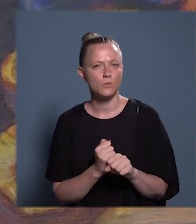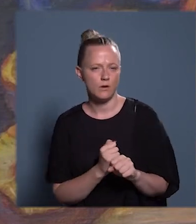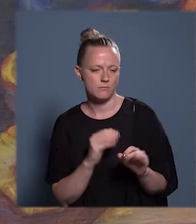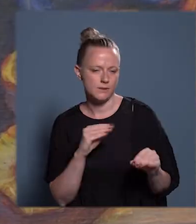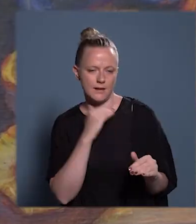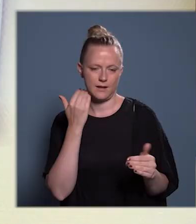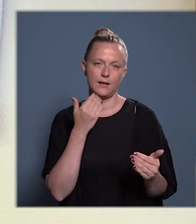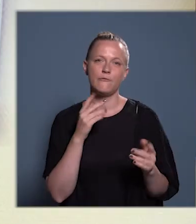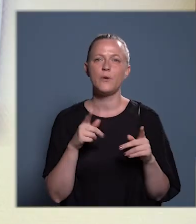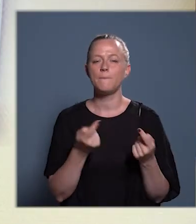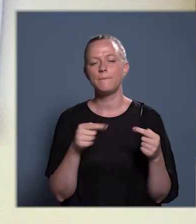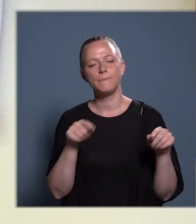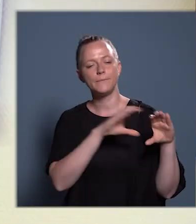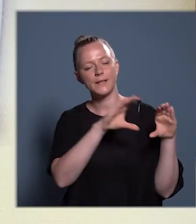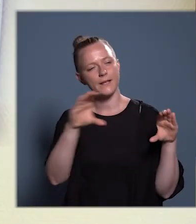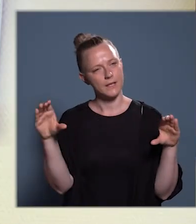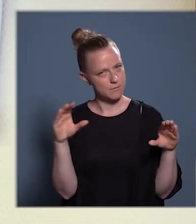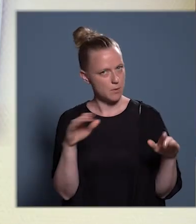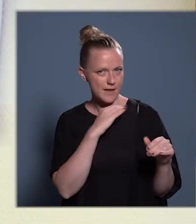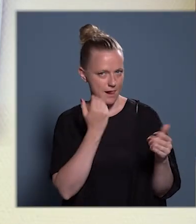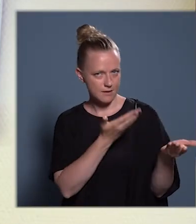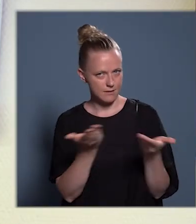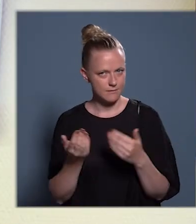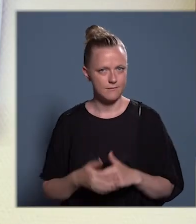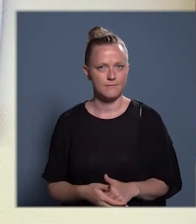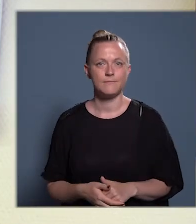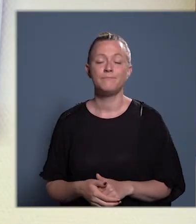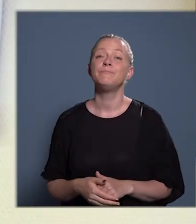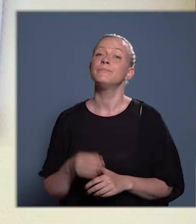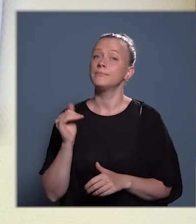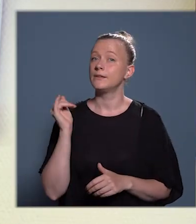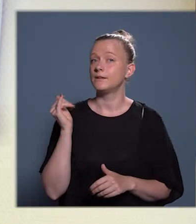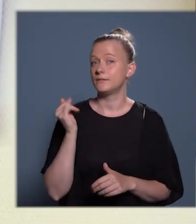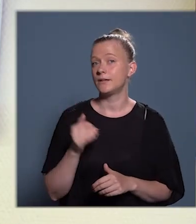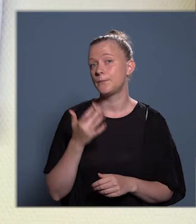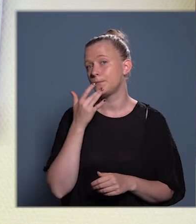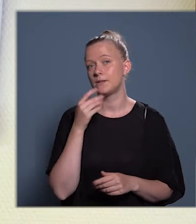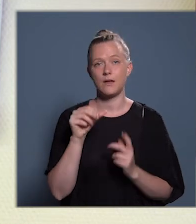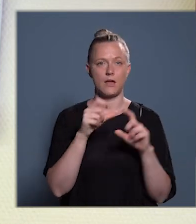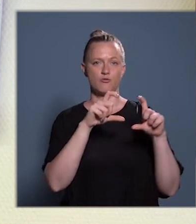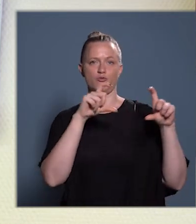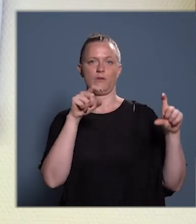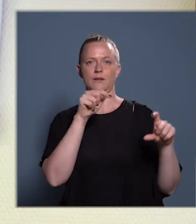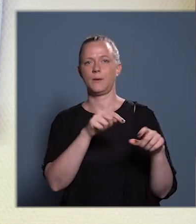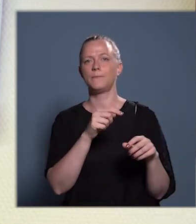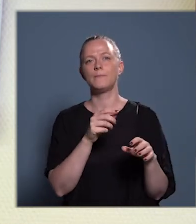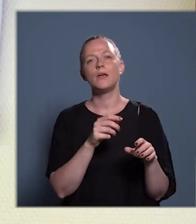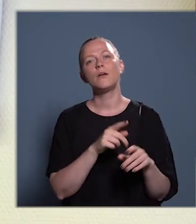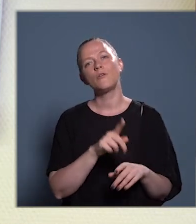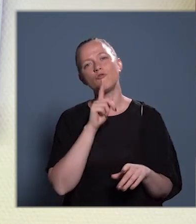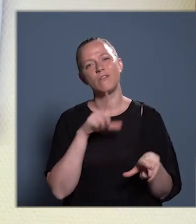van olyan, amit esetleg most itt láthatunk? Igen, igen. Például rögtön az első, ez egy csendélet.